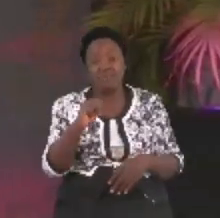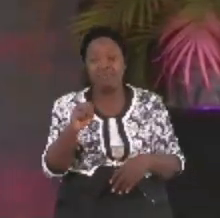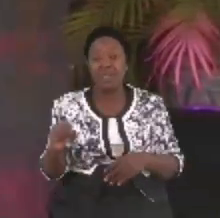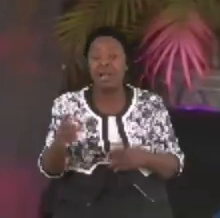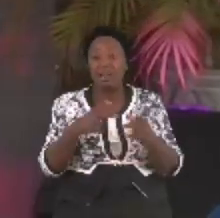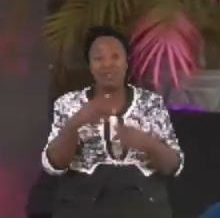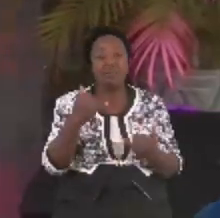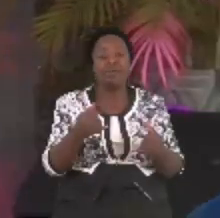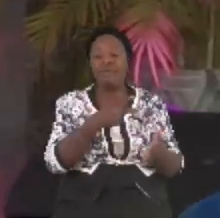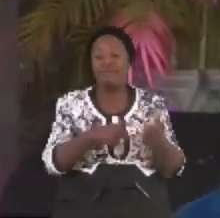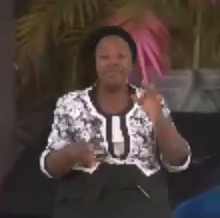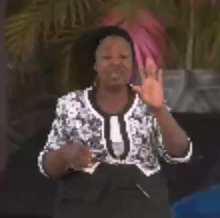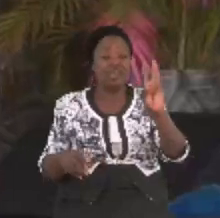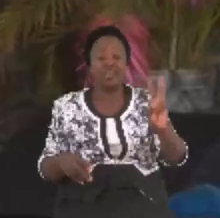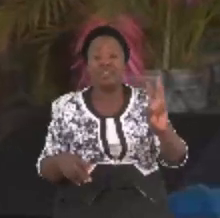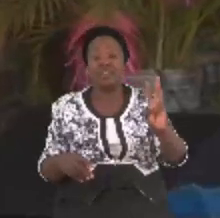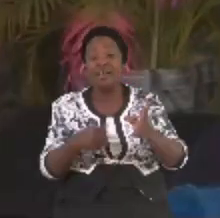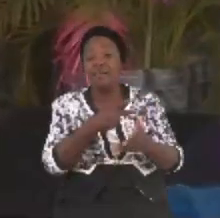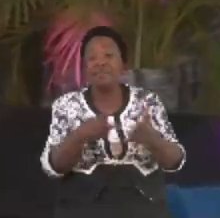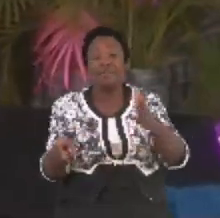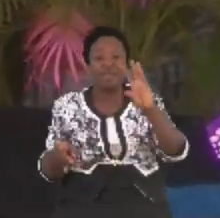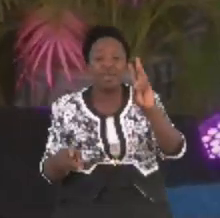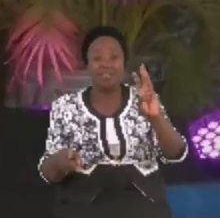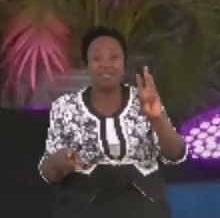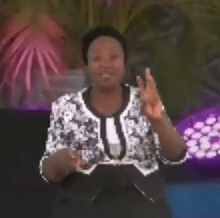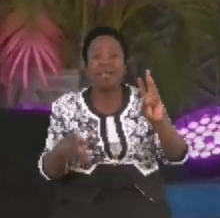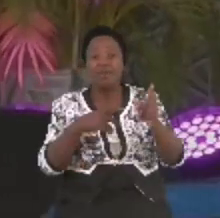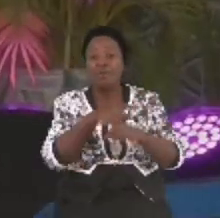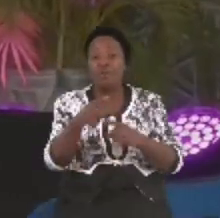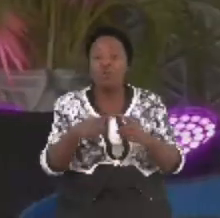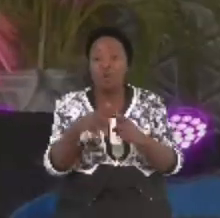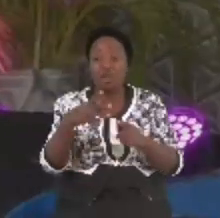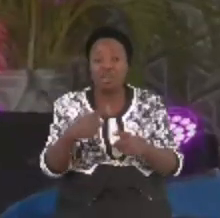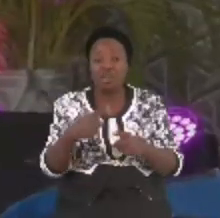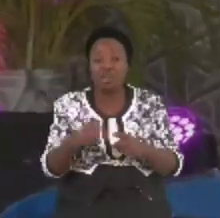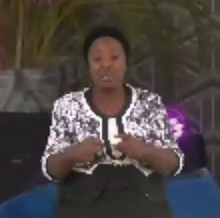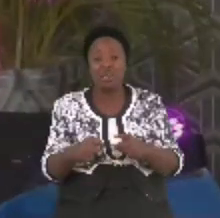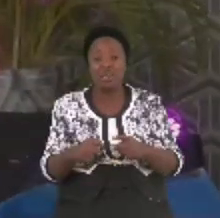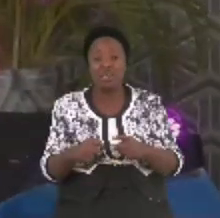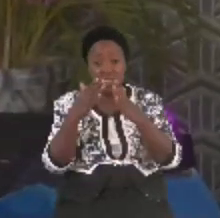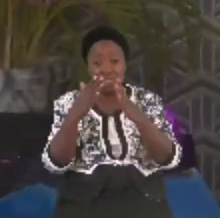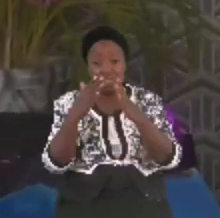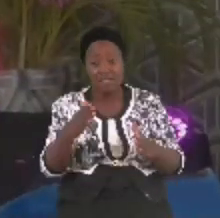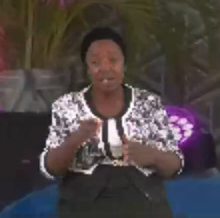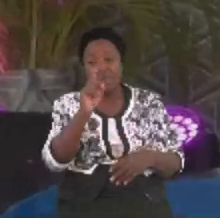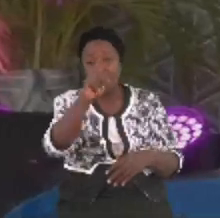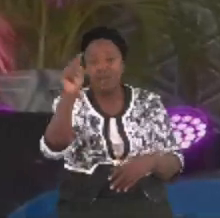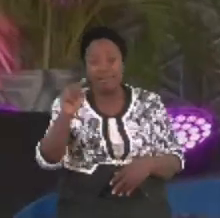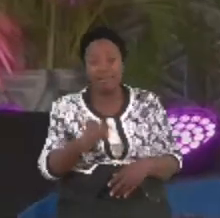Verset 6. Lorsque les principaux sacrificateurs et les huissiers le virent, ils